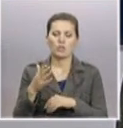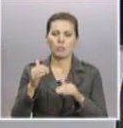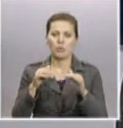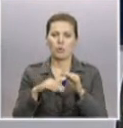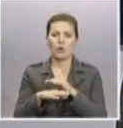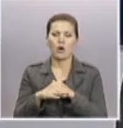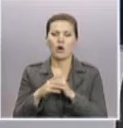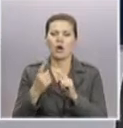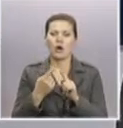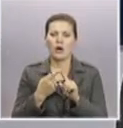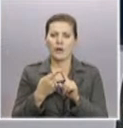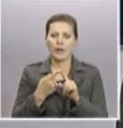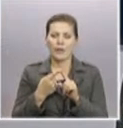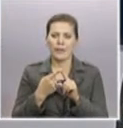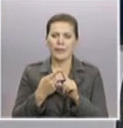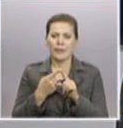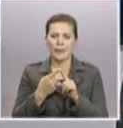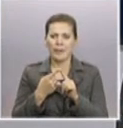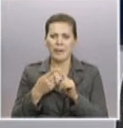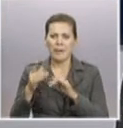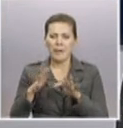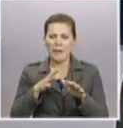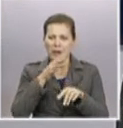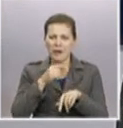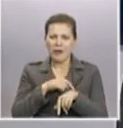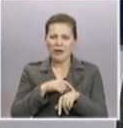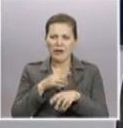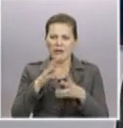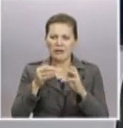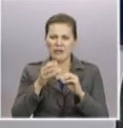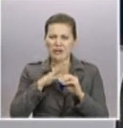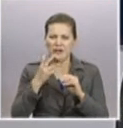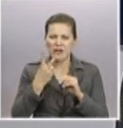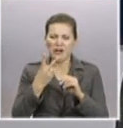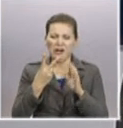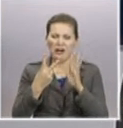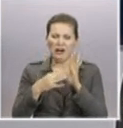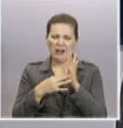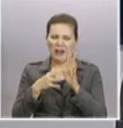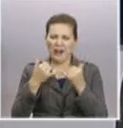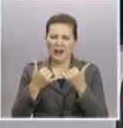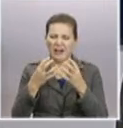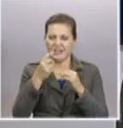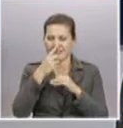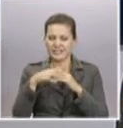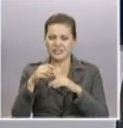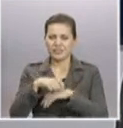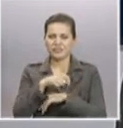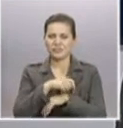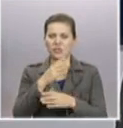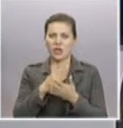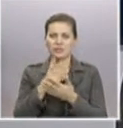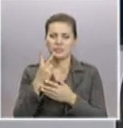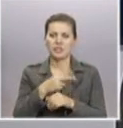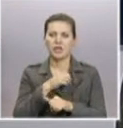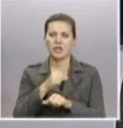метроның бірінші іске қосу кезеңін тапсырған болсақ, қазір 2,9 шақырымды құрайтын 2 бекеті